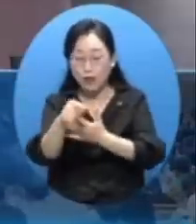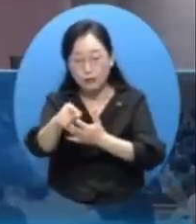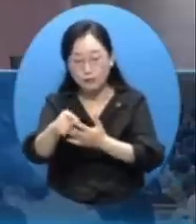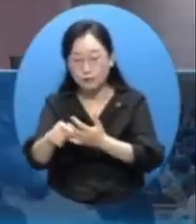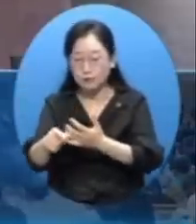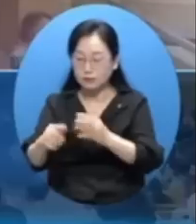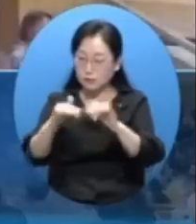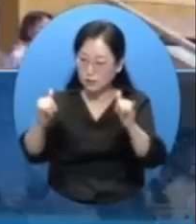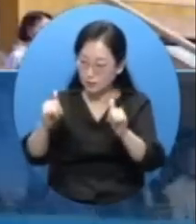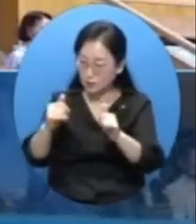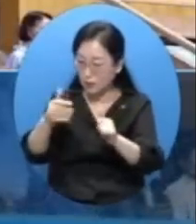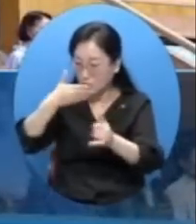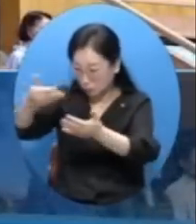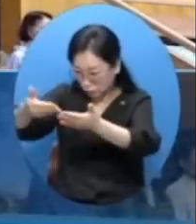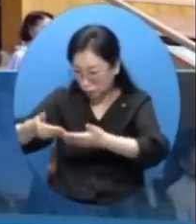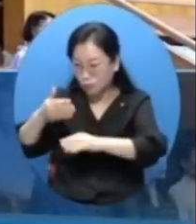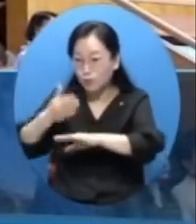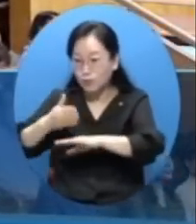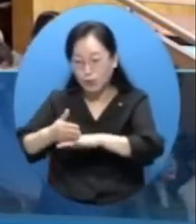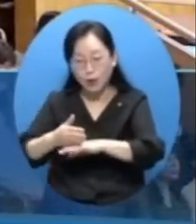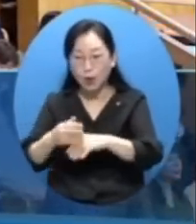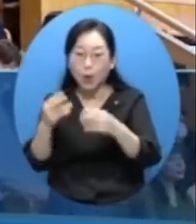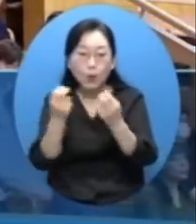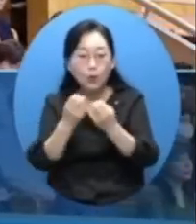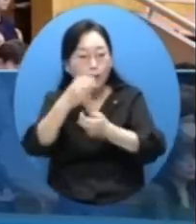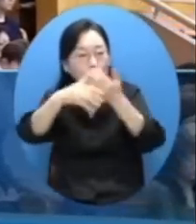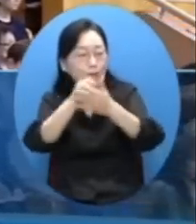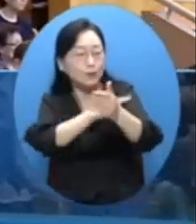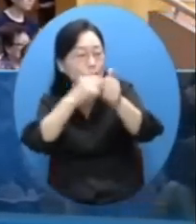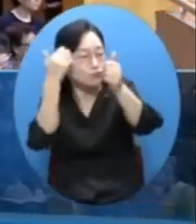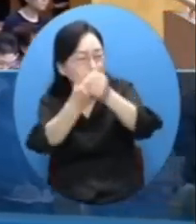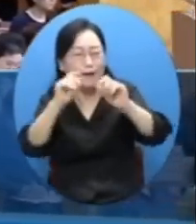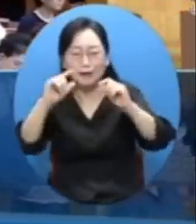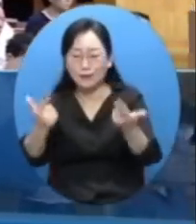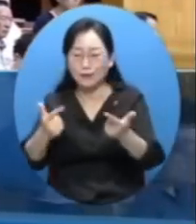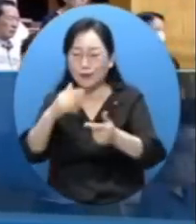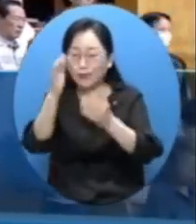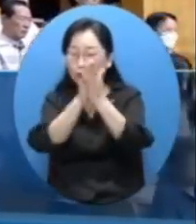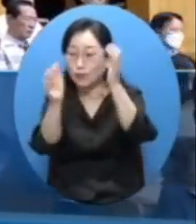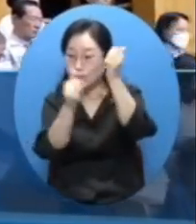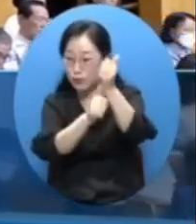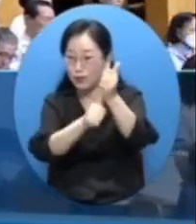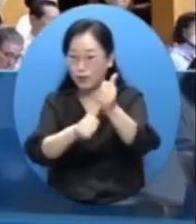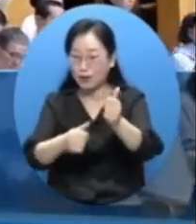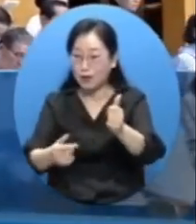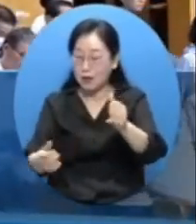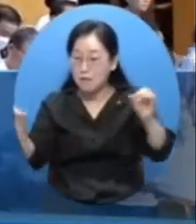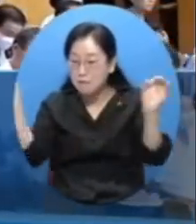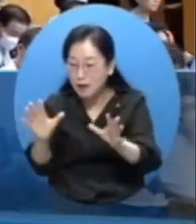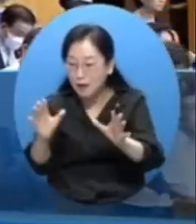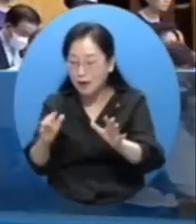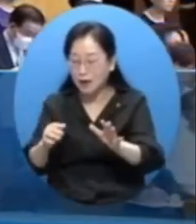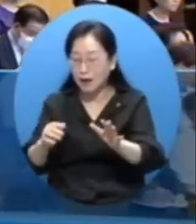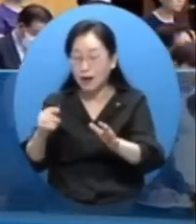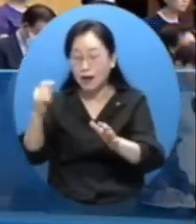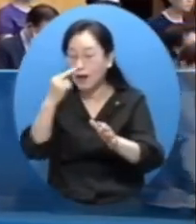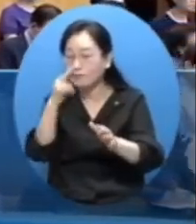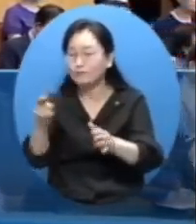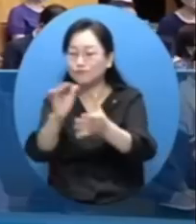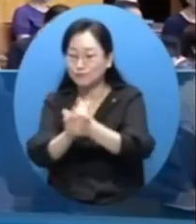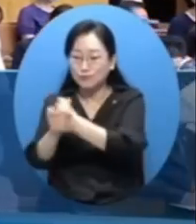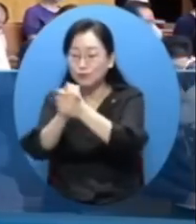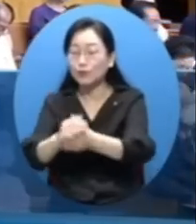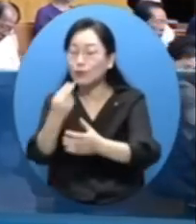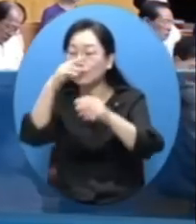양식을 취하고는 어떻게 할지를 야훼께 묻지 아니하고 여호수아가 곧 그들과 화친하여 그들을 살리리라는